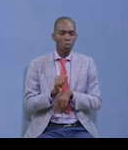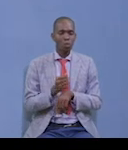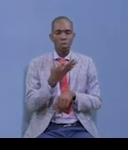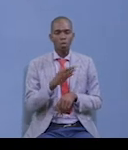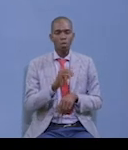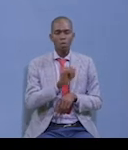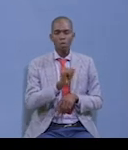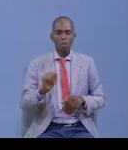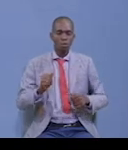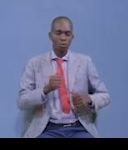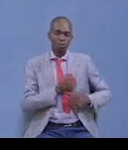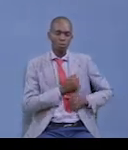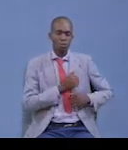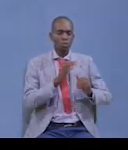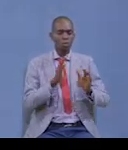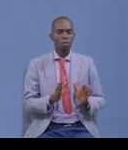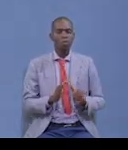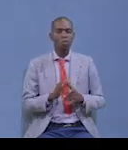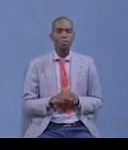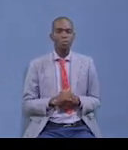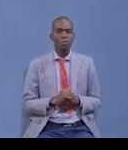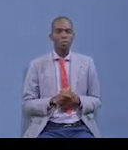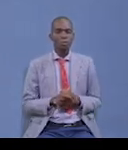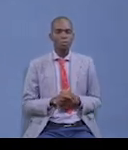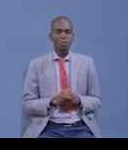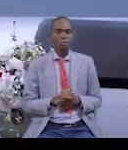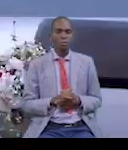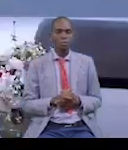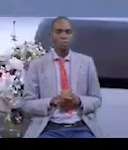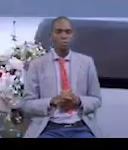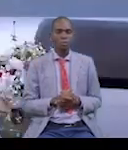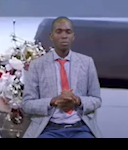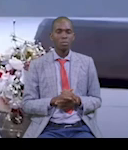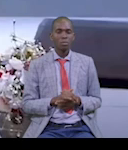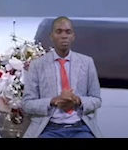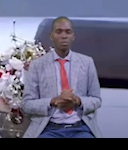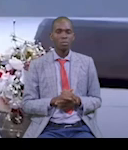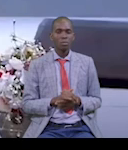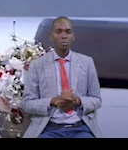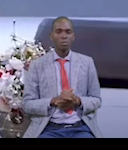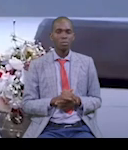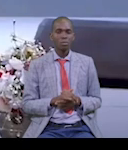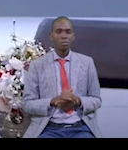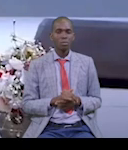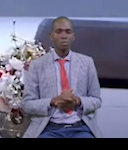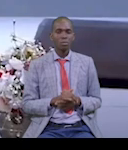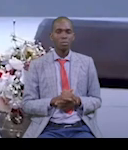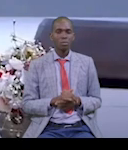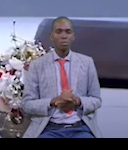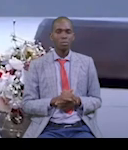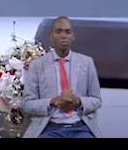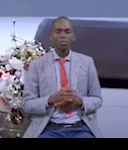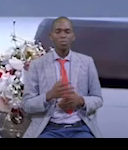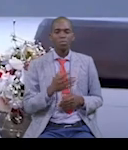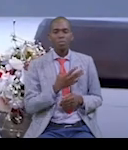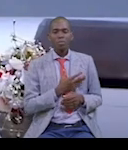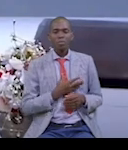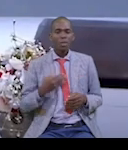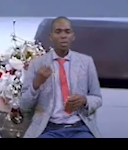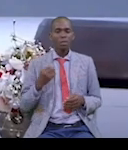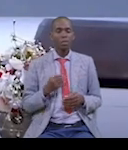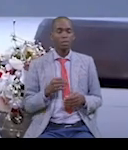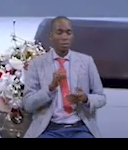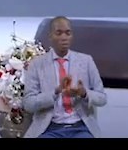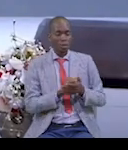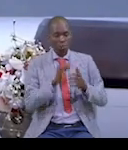విధంగా సైనికుడు తన యొక్క బాధ్యతల నిమిత్తమై తనకు చెప్పబడ్డ నియమాలకు తనను తాను పూర్తిగా లోబరుచుకుంటాడు, స్వాధీనపరుచుకుంటాడు. And he does that